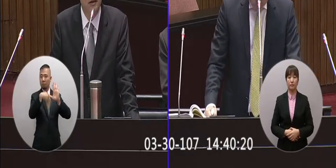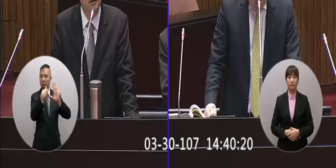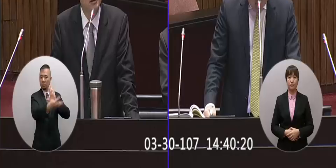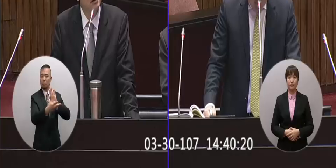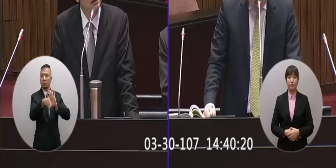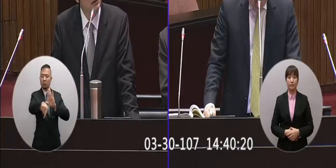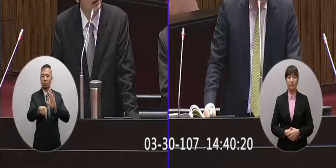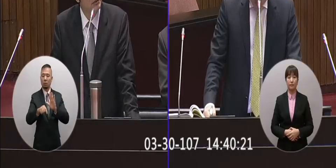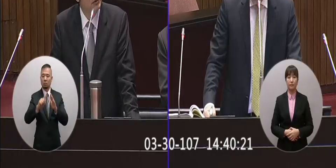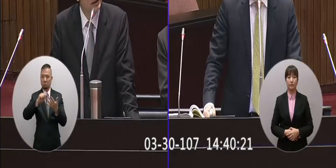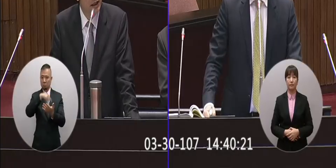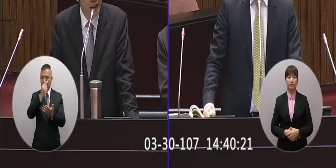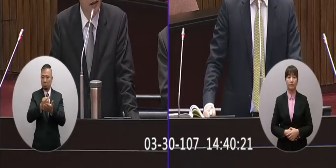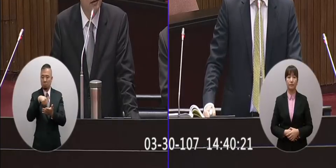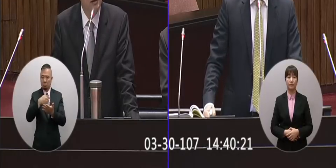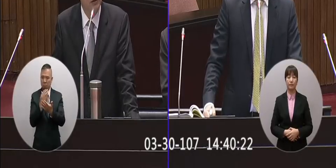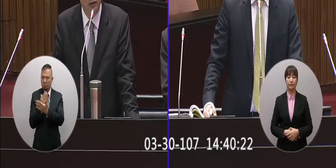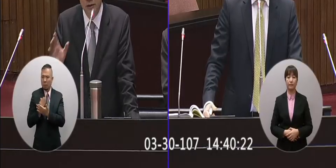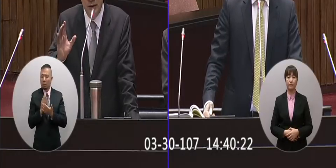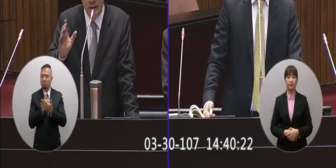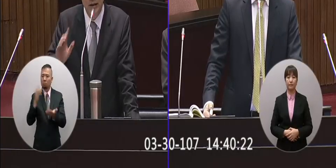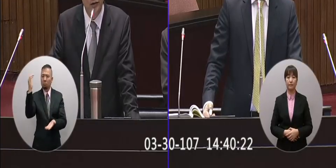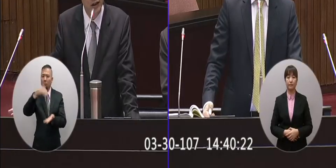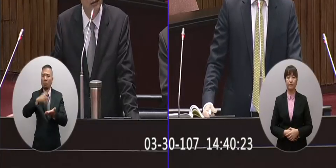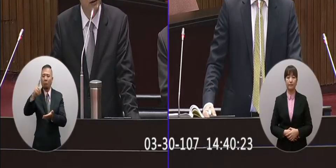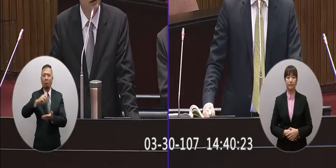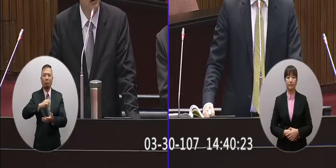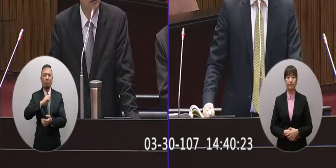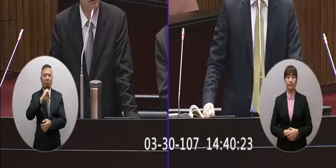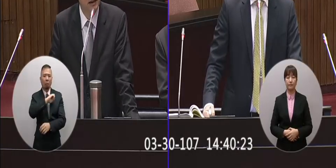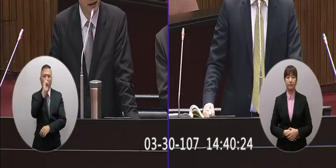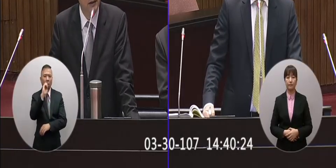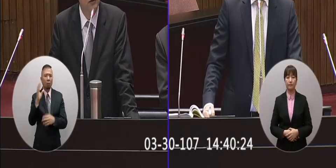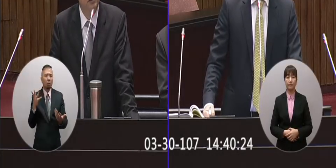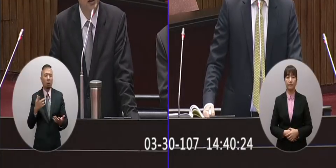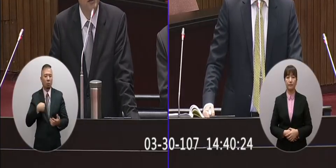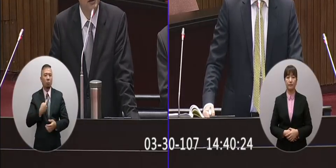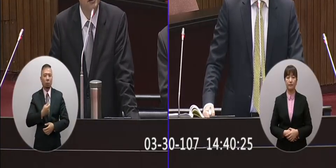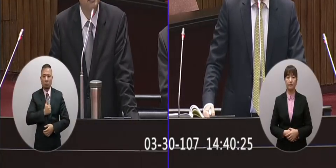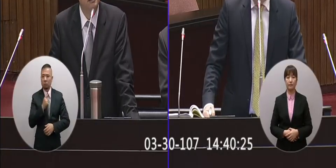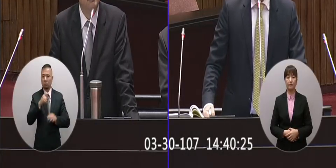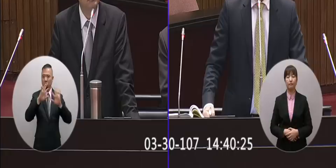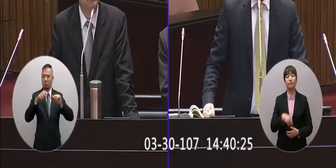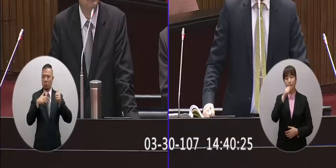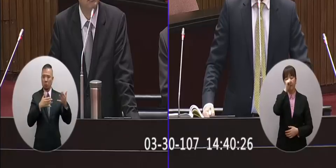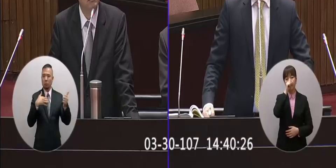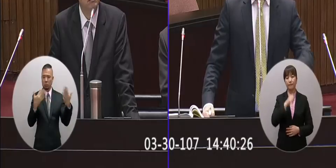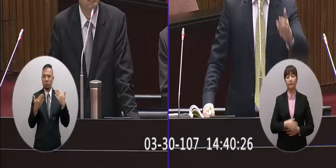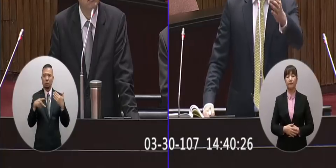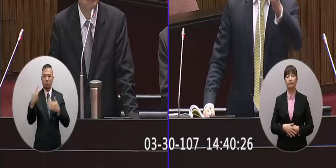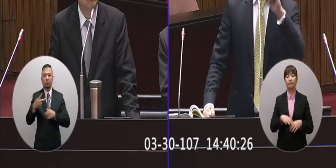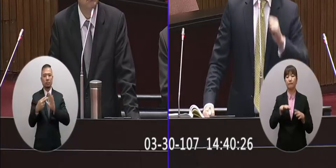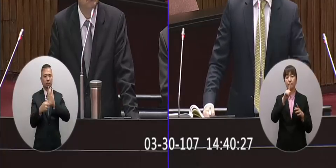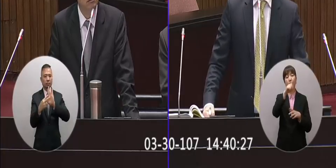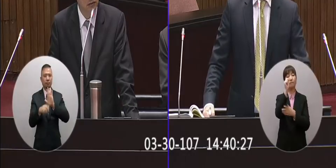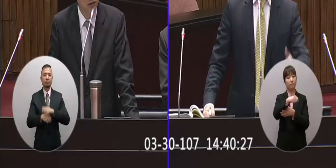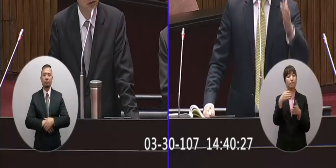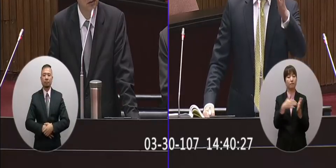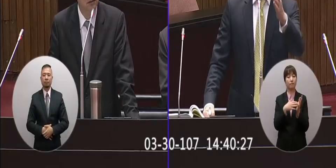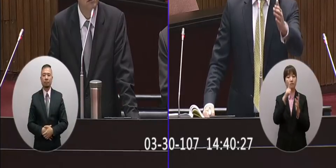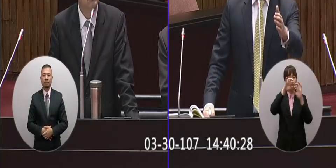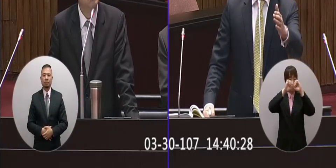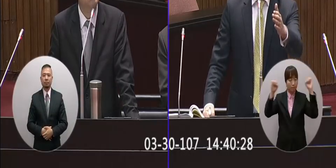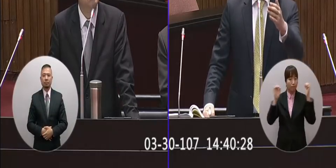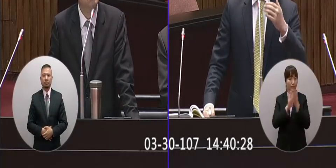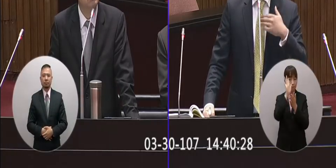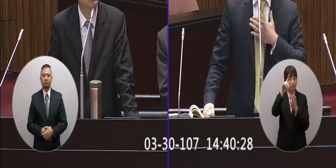评核，那为什么会是零？让我实际上去了解之后来再跟你说明好吗？ 好，院长您答应了，您了